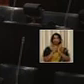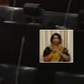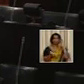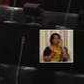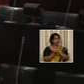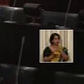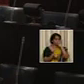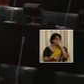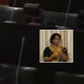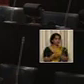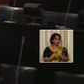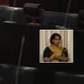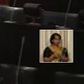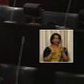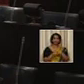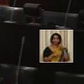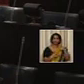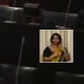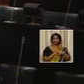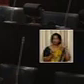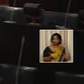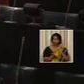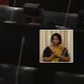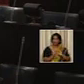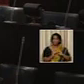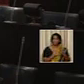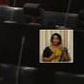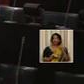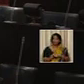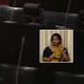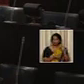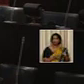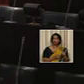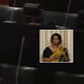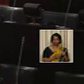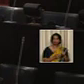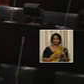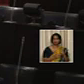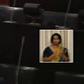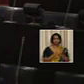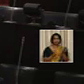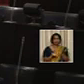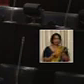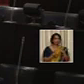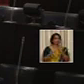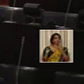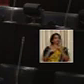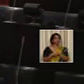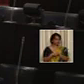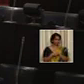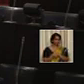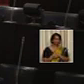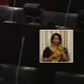ඒ අයගේ ආරක්ෂාව, ඒ වගේම ඒ අයගේ ලංකාවට ආවයින් පස්සේ නැවත එයාලගේ රීඉන්ටග්‍රේෂන් කියන පාට එක නැවත සමාජගත කිරීම කියන